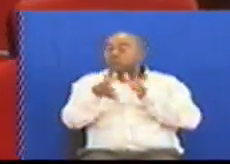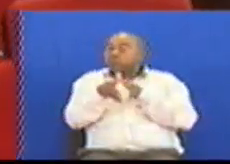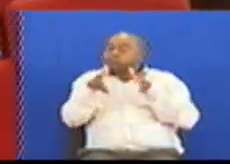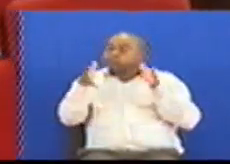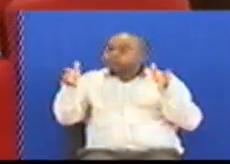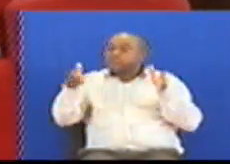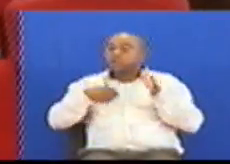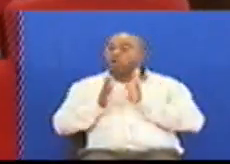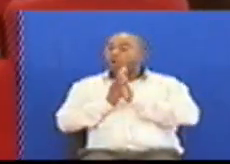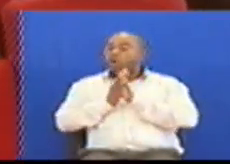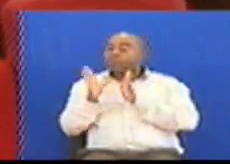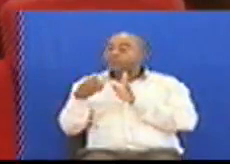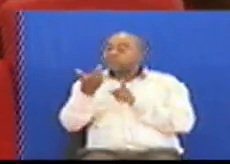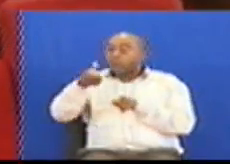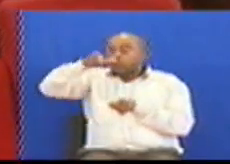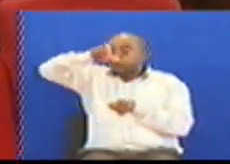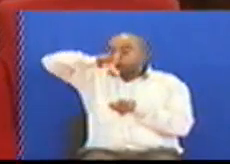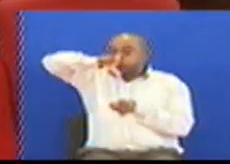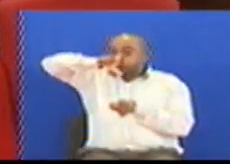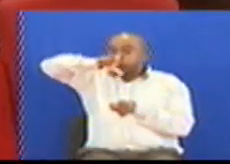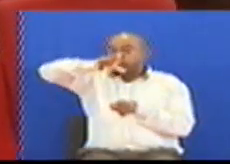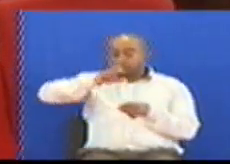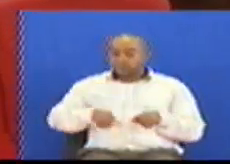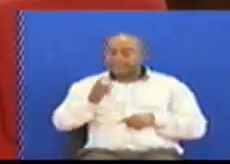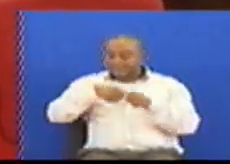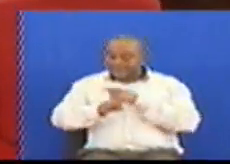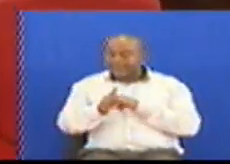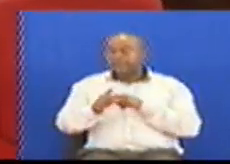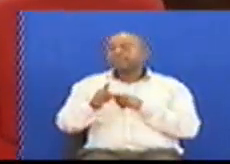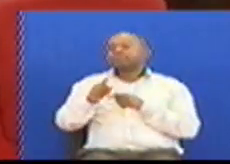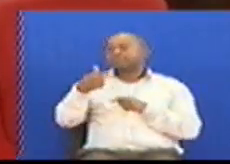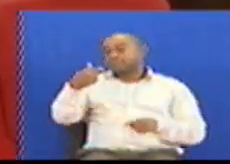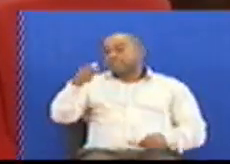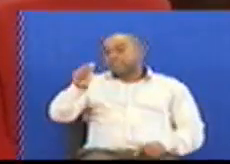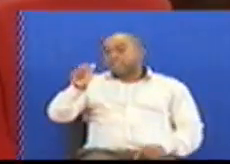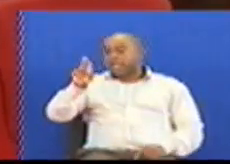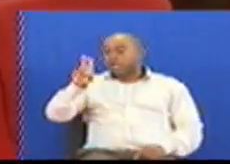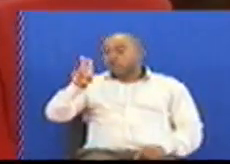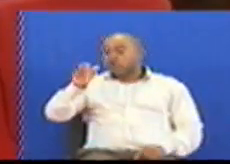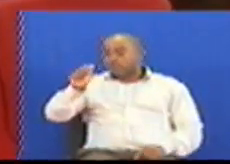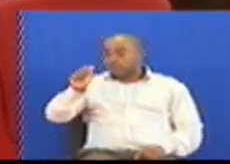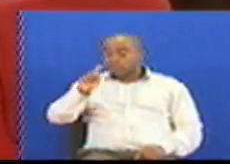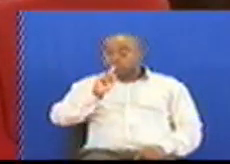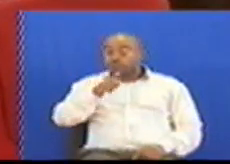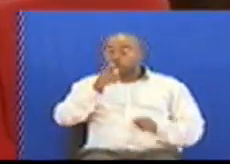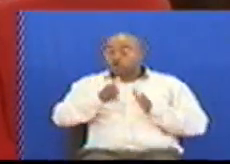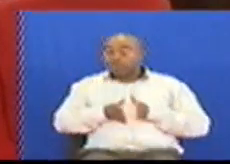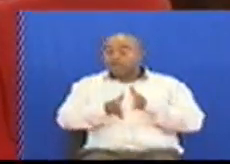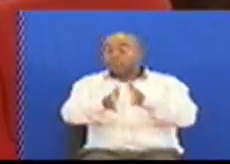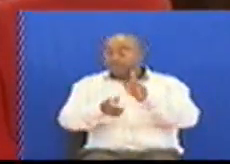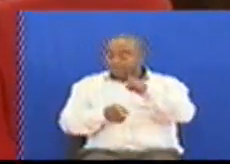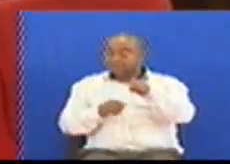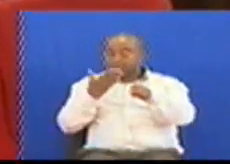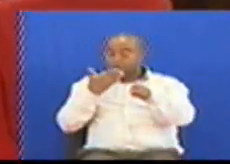pesa kwenye TARURA. Tunayo barabara ya kutoka Rukoma kwenda Kalilani. Barabara hii ni muhimu